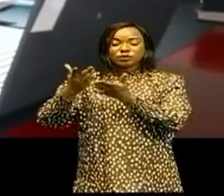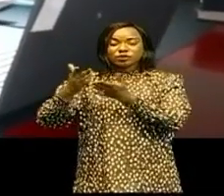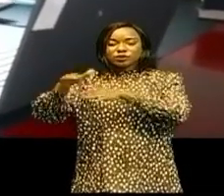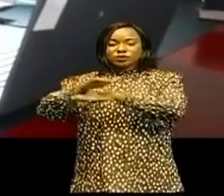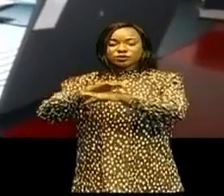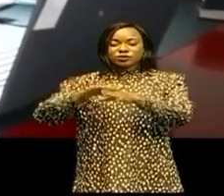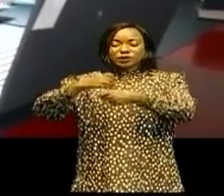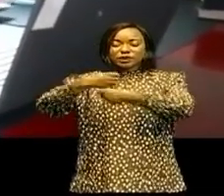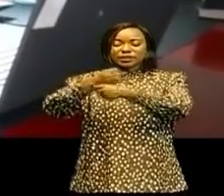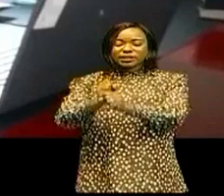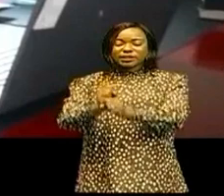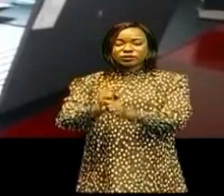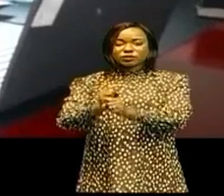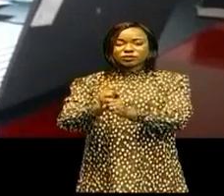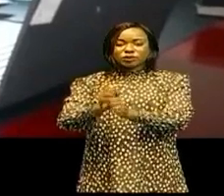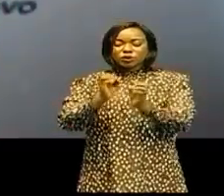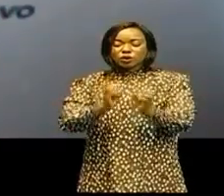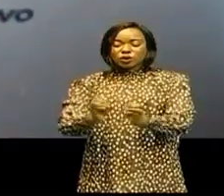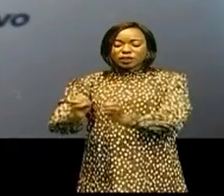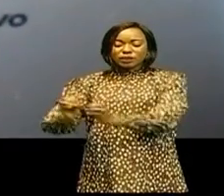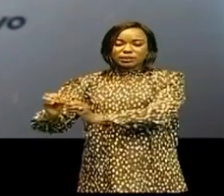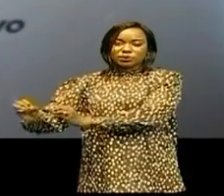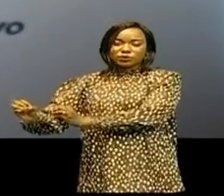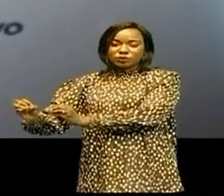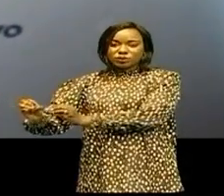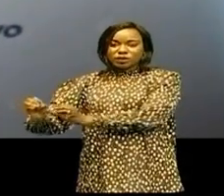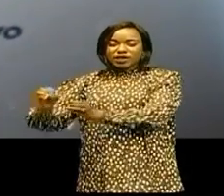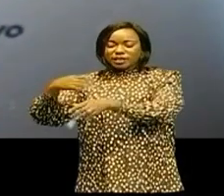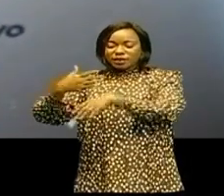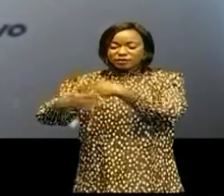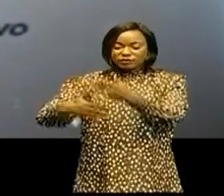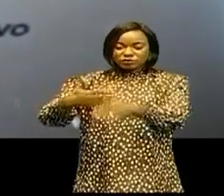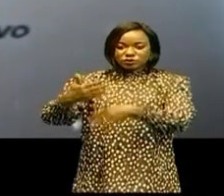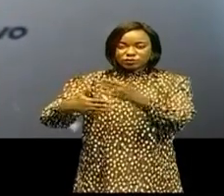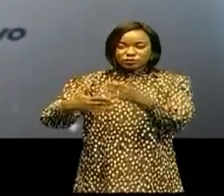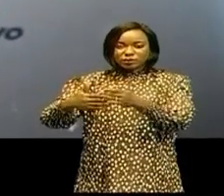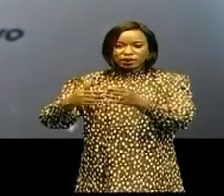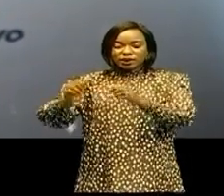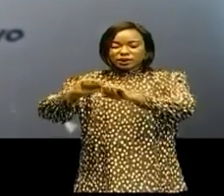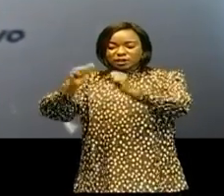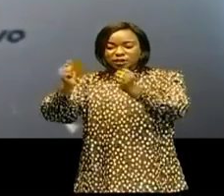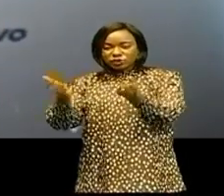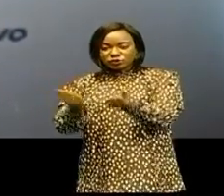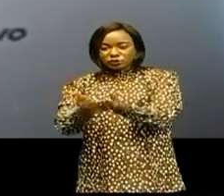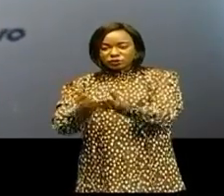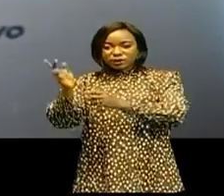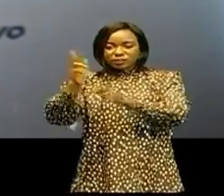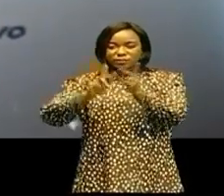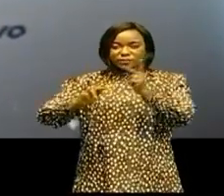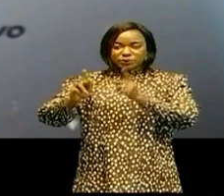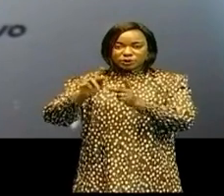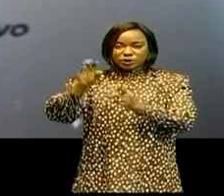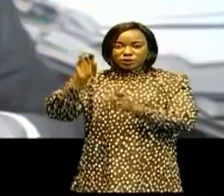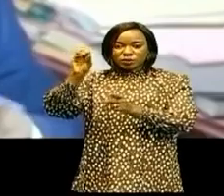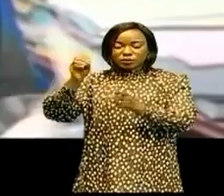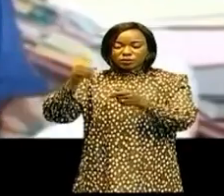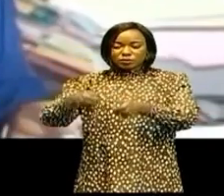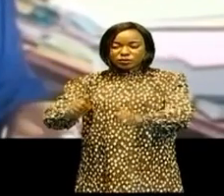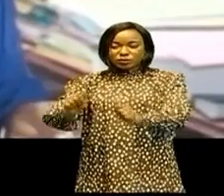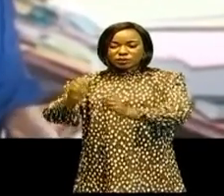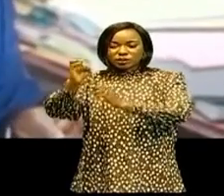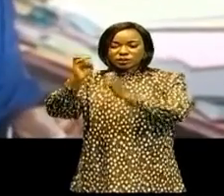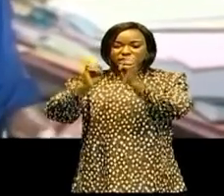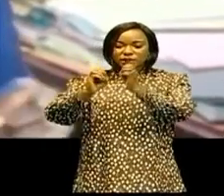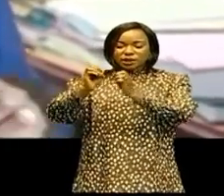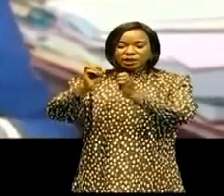la création, l'organisation et le fonctionnement d'un établissement public dénommé Autorité de